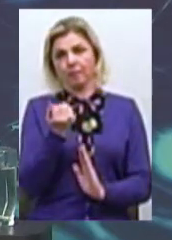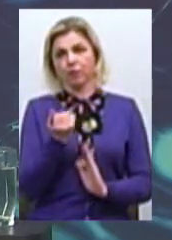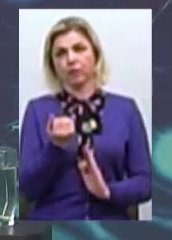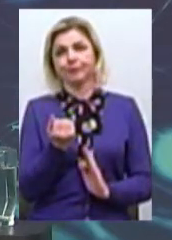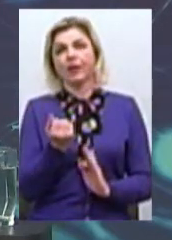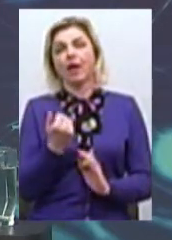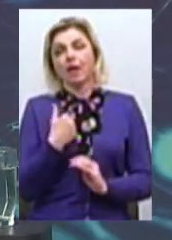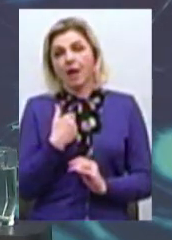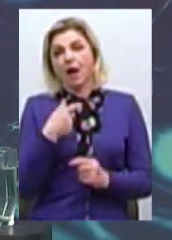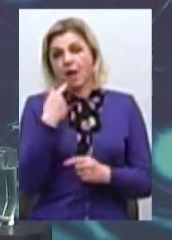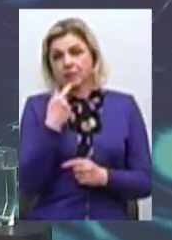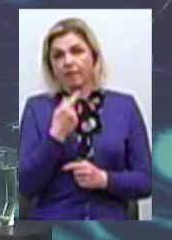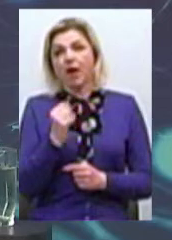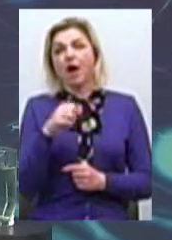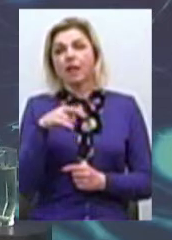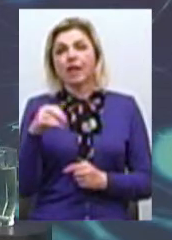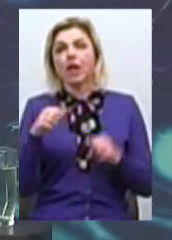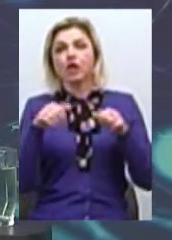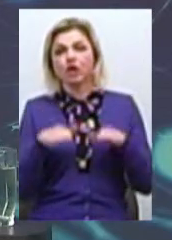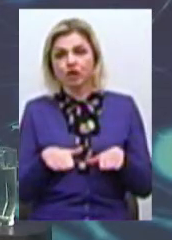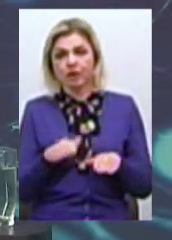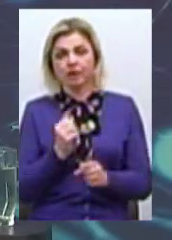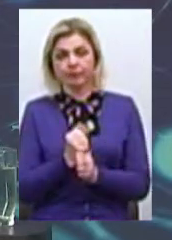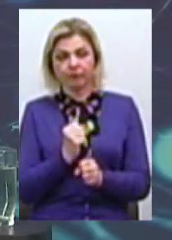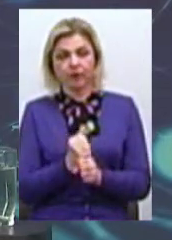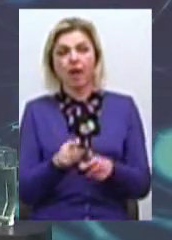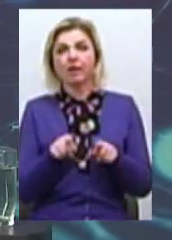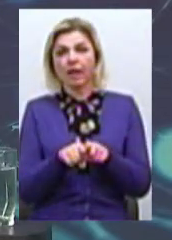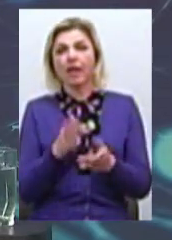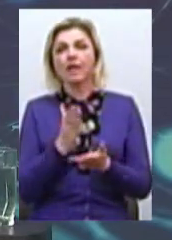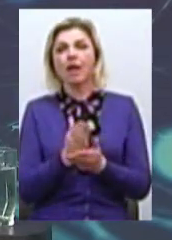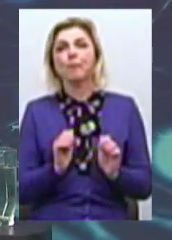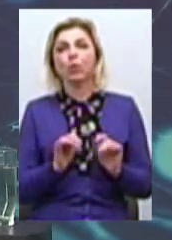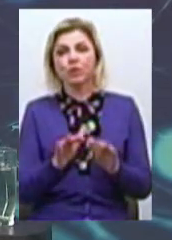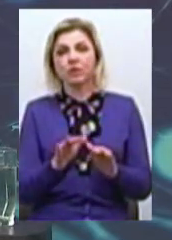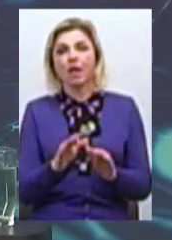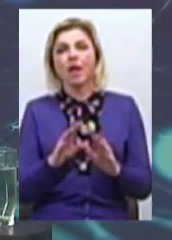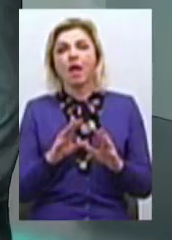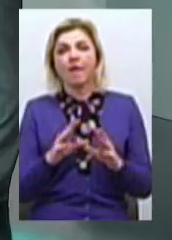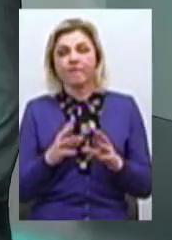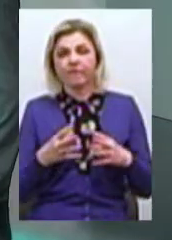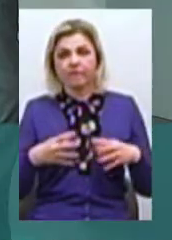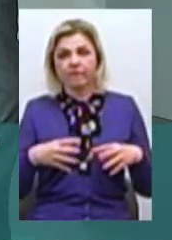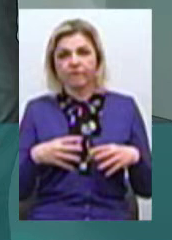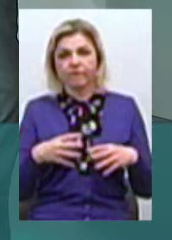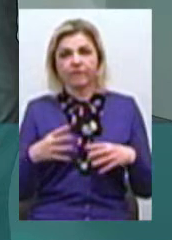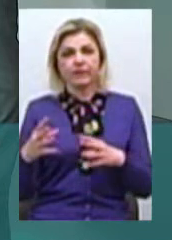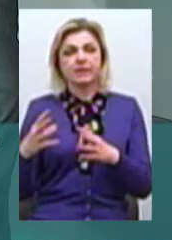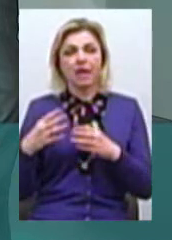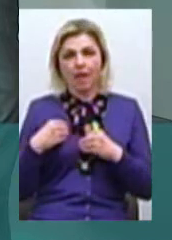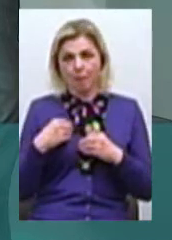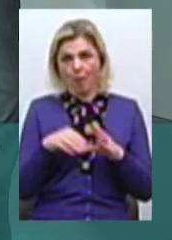я вже казав. Але рішення приймається, є такий процес взаємопідбор. Коли наставник